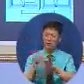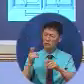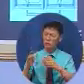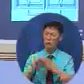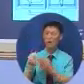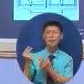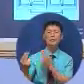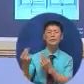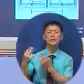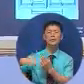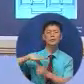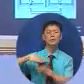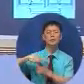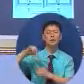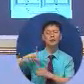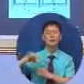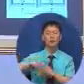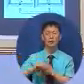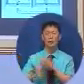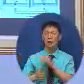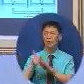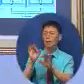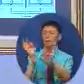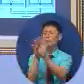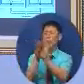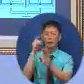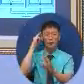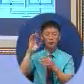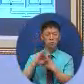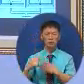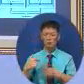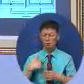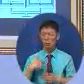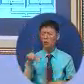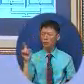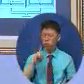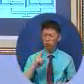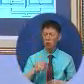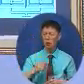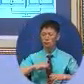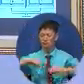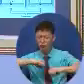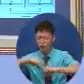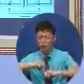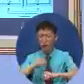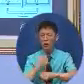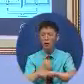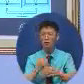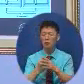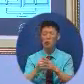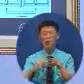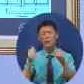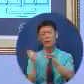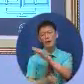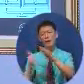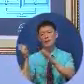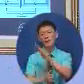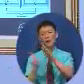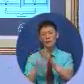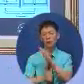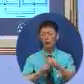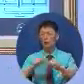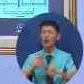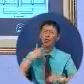사람과 너무 많이 비교당하고 그래서 성공 가능성이 없고 내가 무엇을 주도해서 했더니 다 실패했더라. 아니면